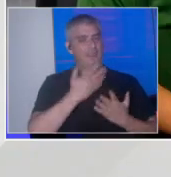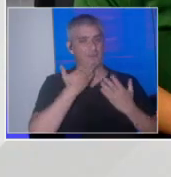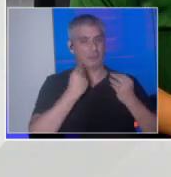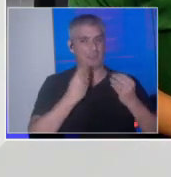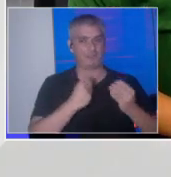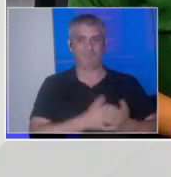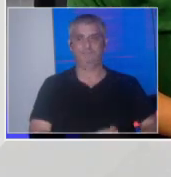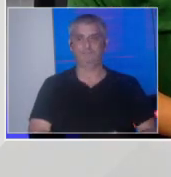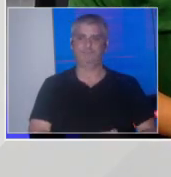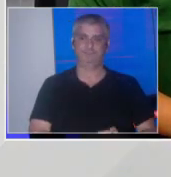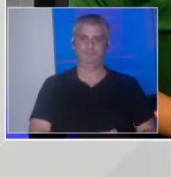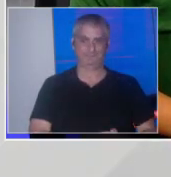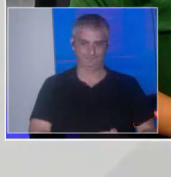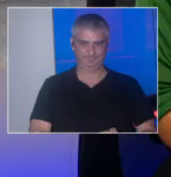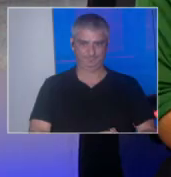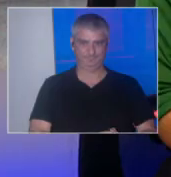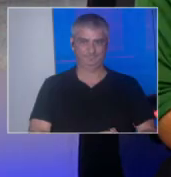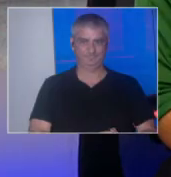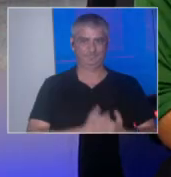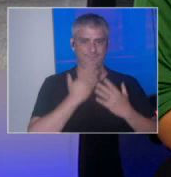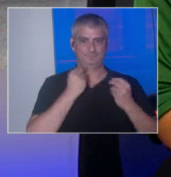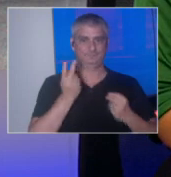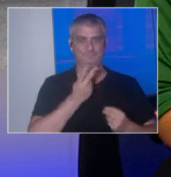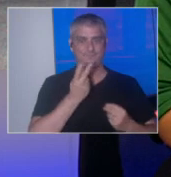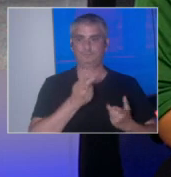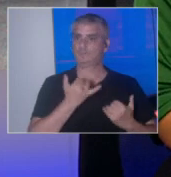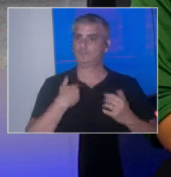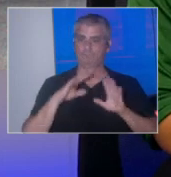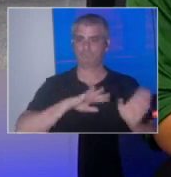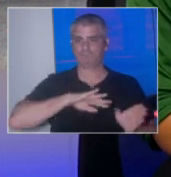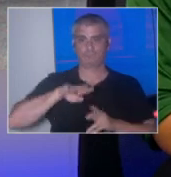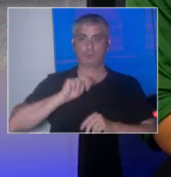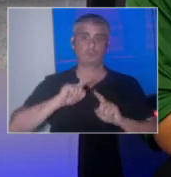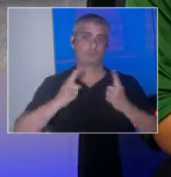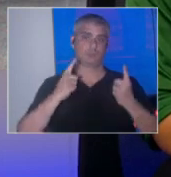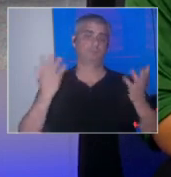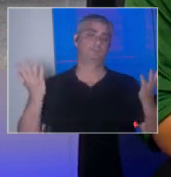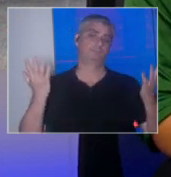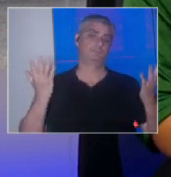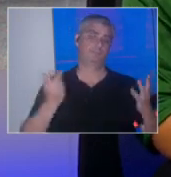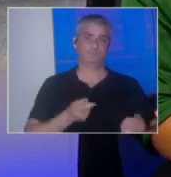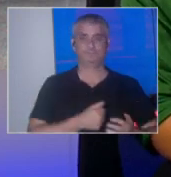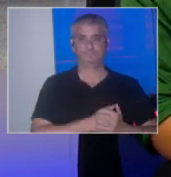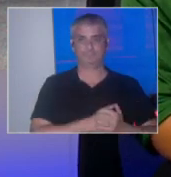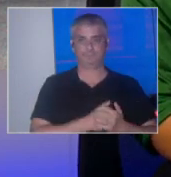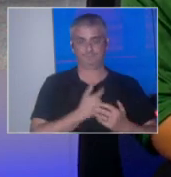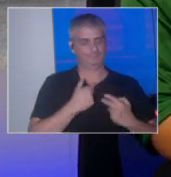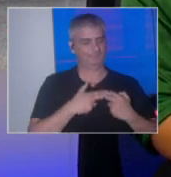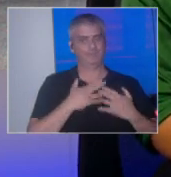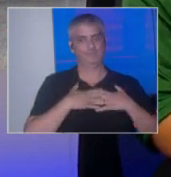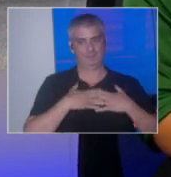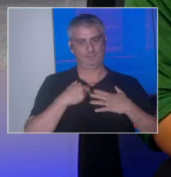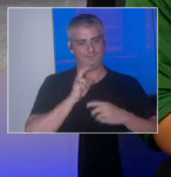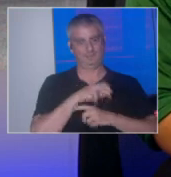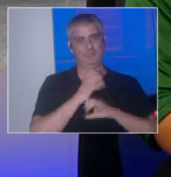לך. תודה, ערב טוב, שבת שלום. תודה לכם. טוב, אנחנו לנושא אחר שלי, הוא קרוב לליבי, כי אני כאחד האדם נוסע